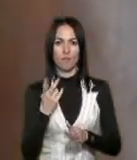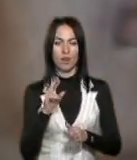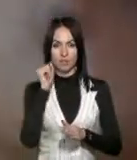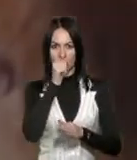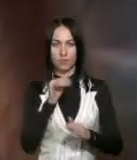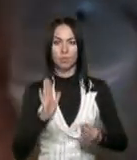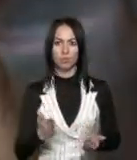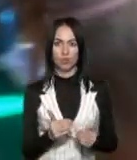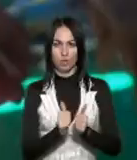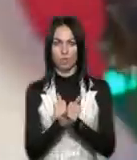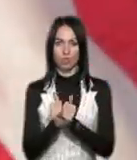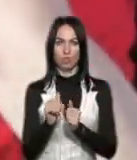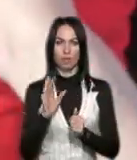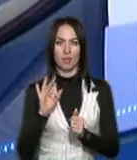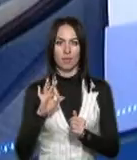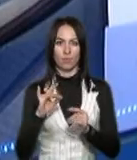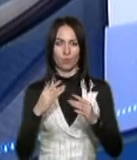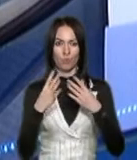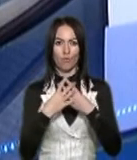вони житимуть у сусідніх вольєрах.